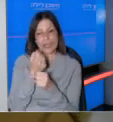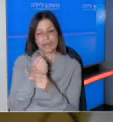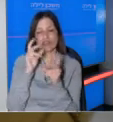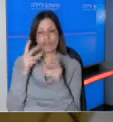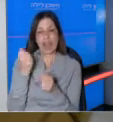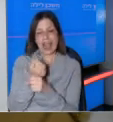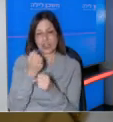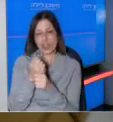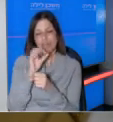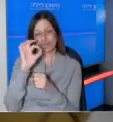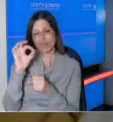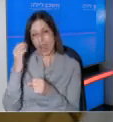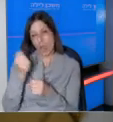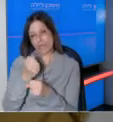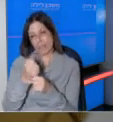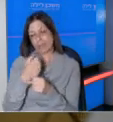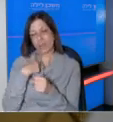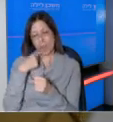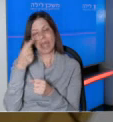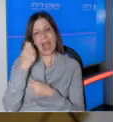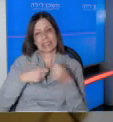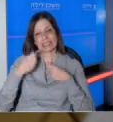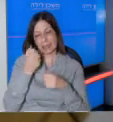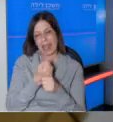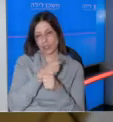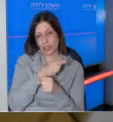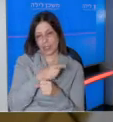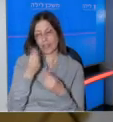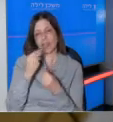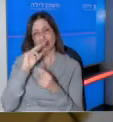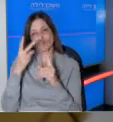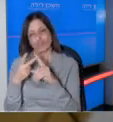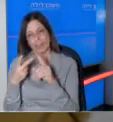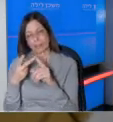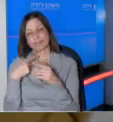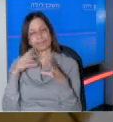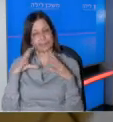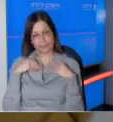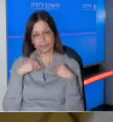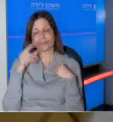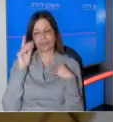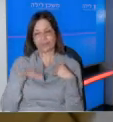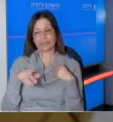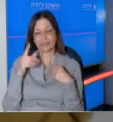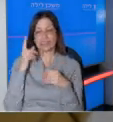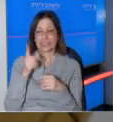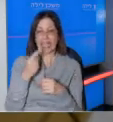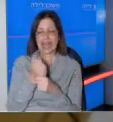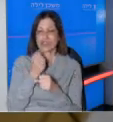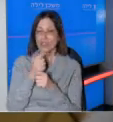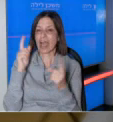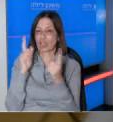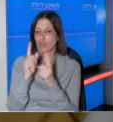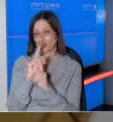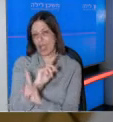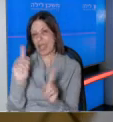העובדים שלהם, אז אני חושב שהייתי קורא גם לעסקים לעשות את זה. שתיים, אני בהחלט מסכים עם דרור שצריך לעשות הנגשה אחרת,